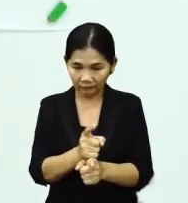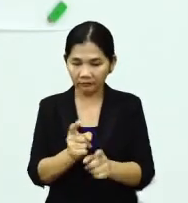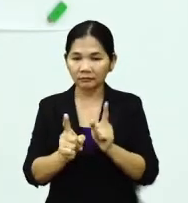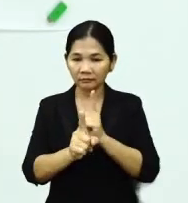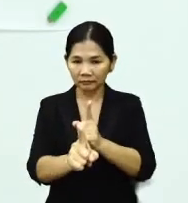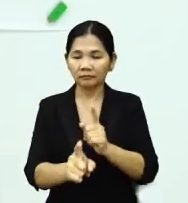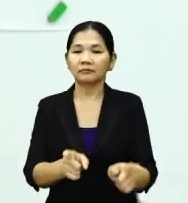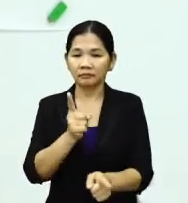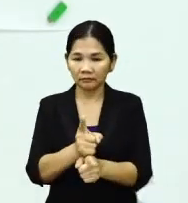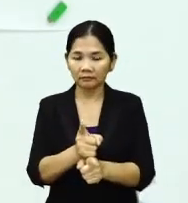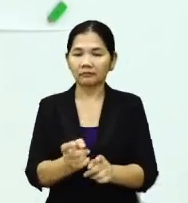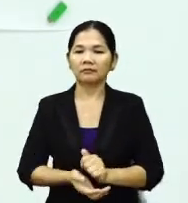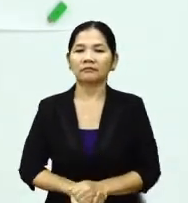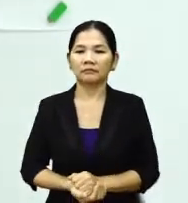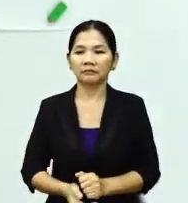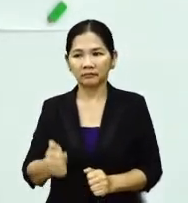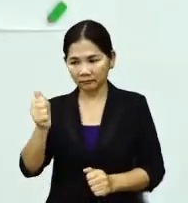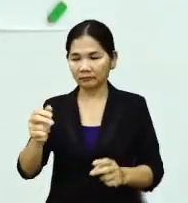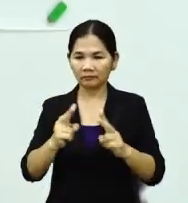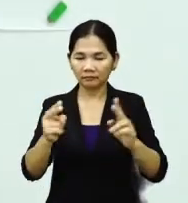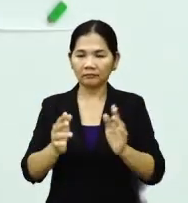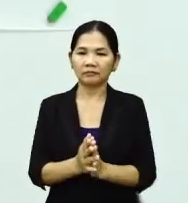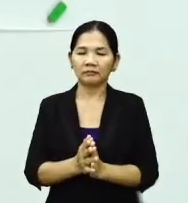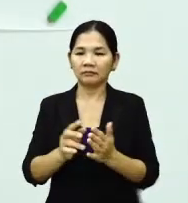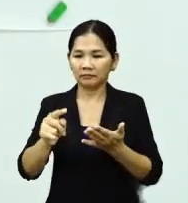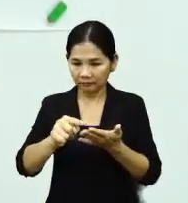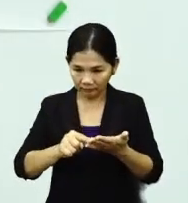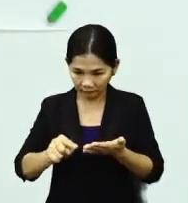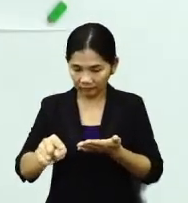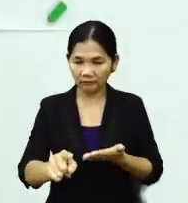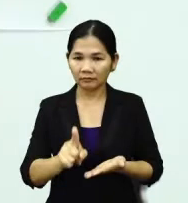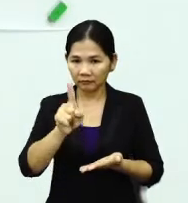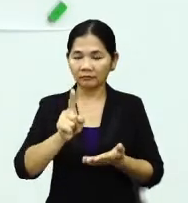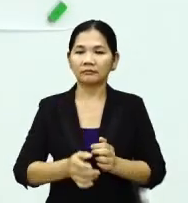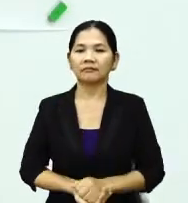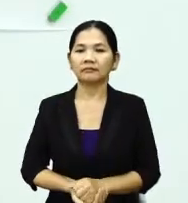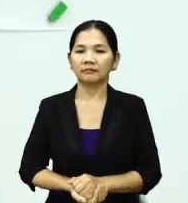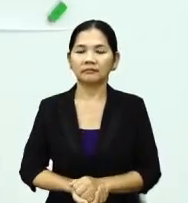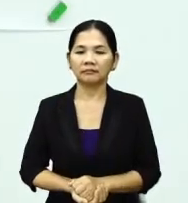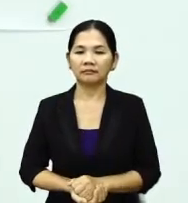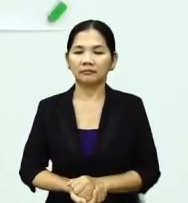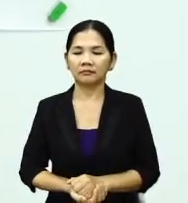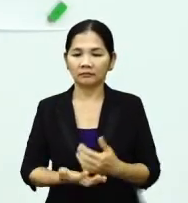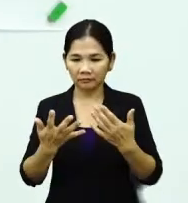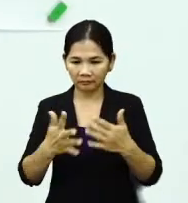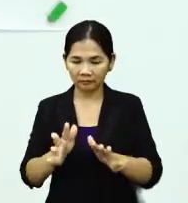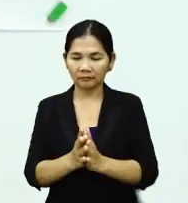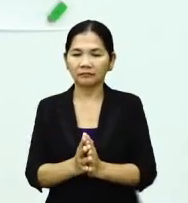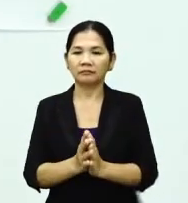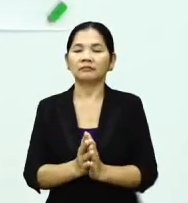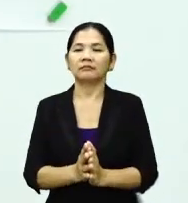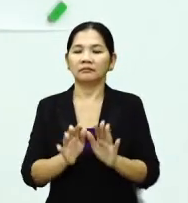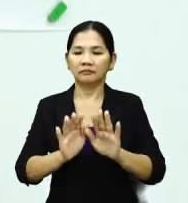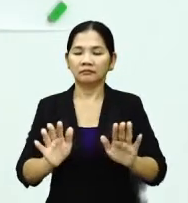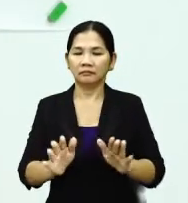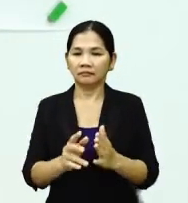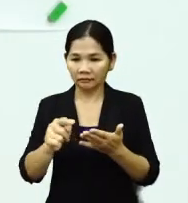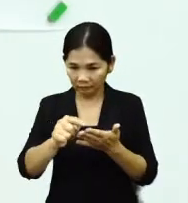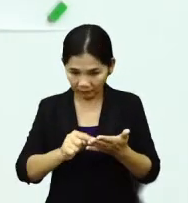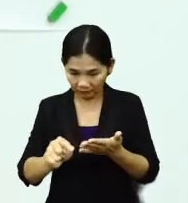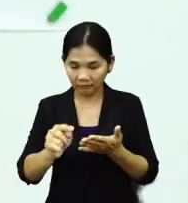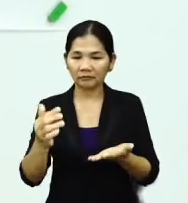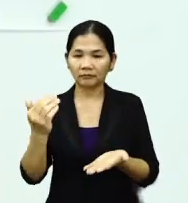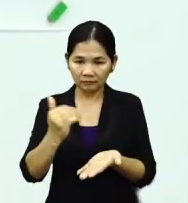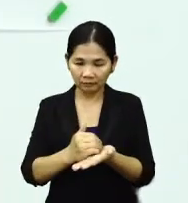con Chà là ơ, bà trăm trời con cú xin nhà cư mùi tiết Nhưng chẳng là con đừng ọc nìa con tiên làng vinh nế